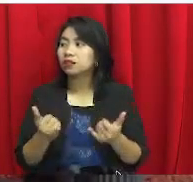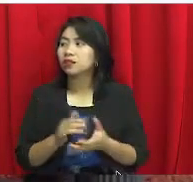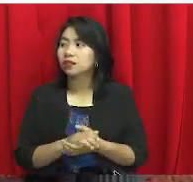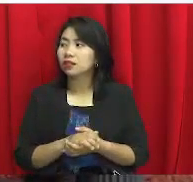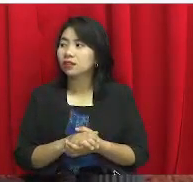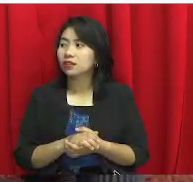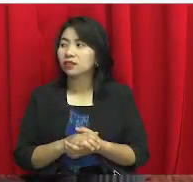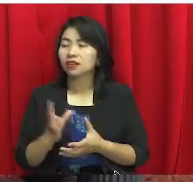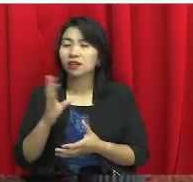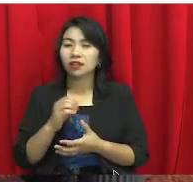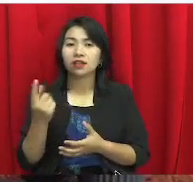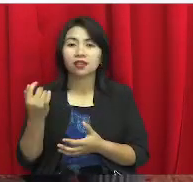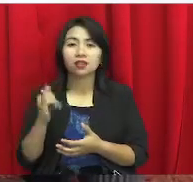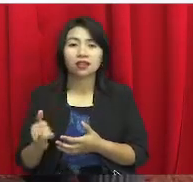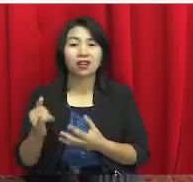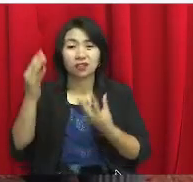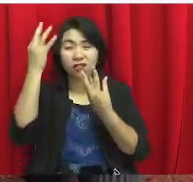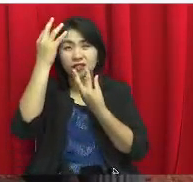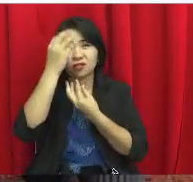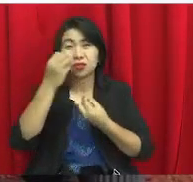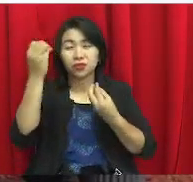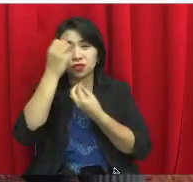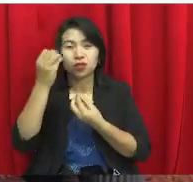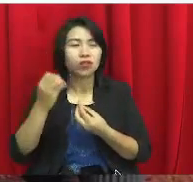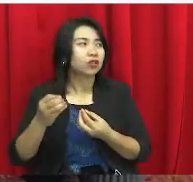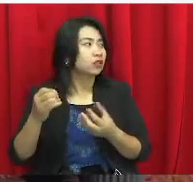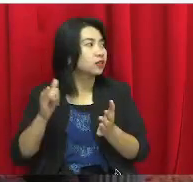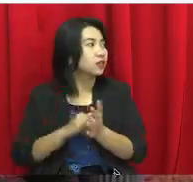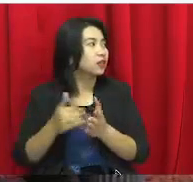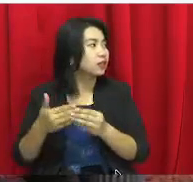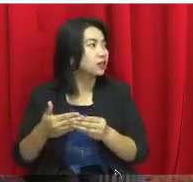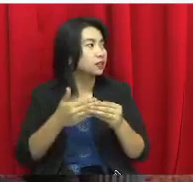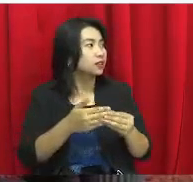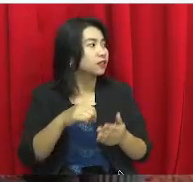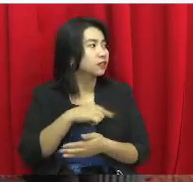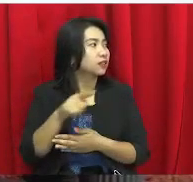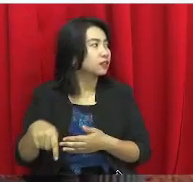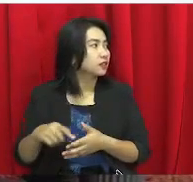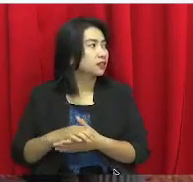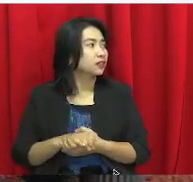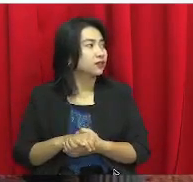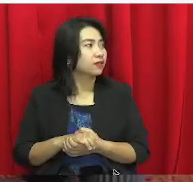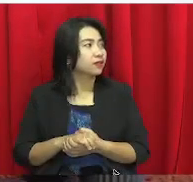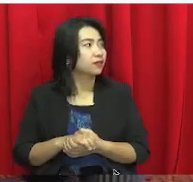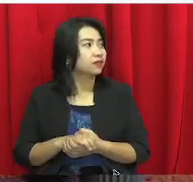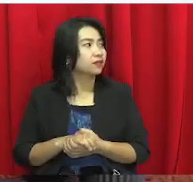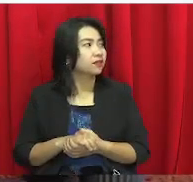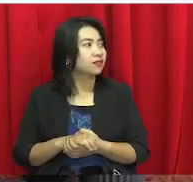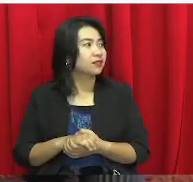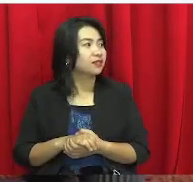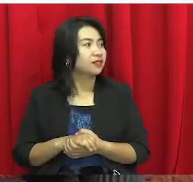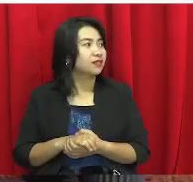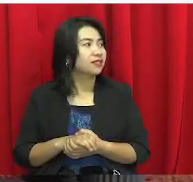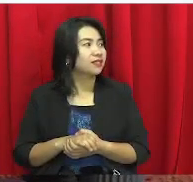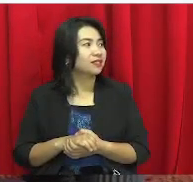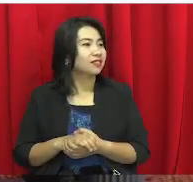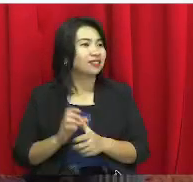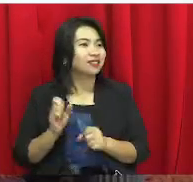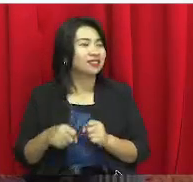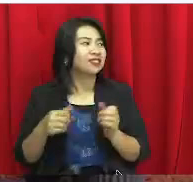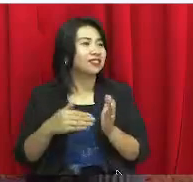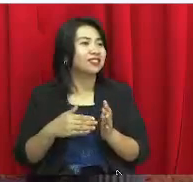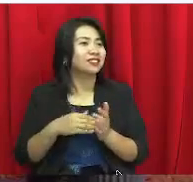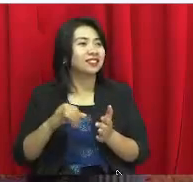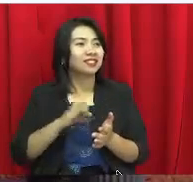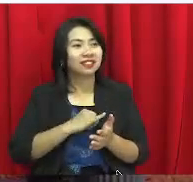their curiosity will lead us on winning them to biblical Christianity. Yeah. Alayin niyo po yan mga kapatid. I mean,